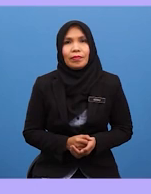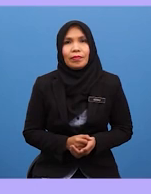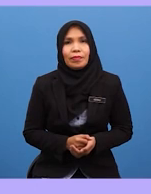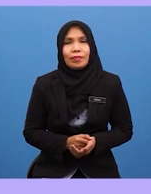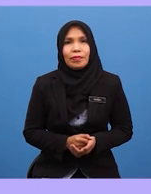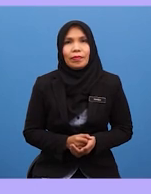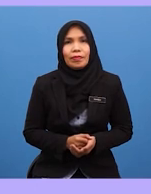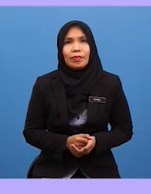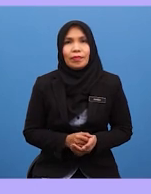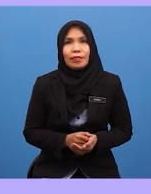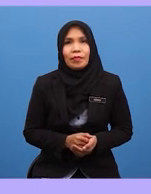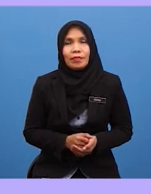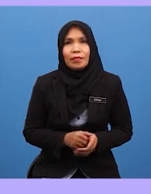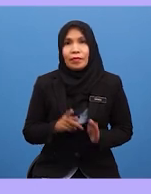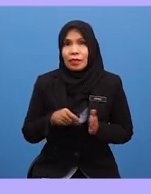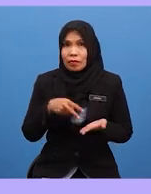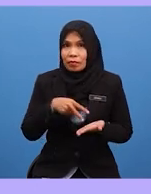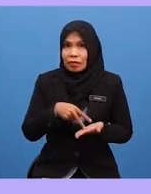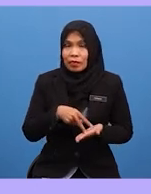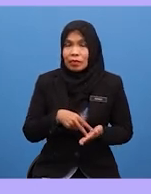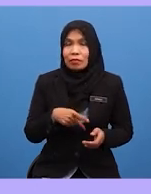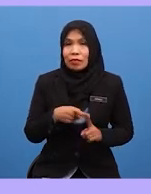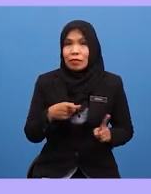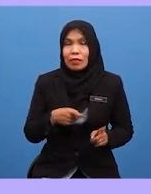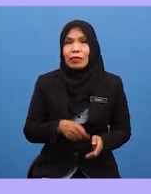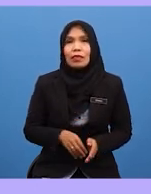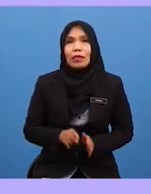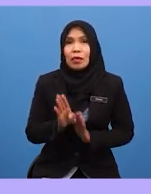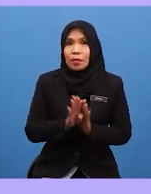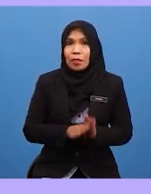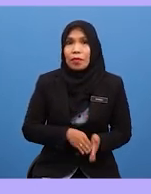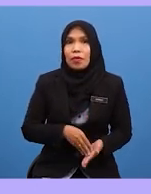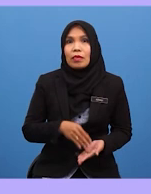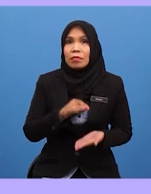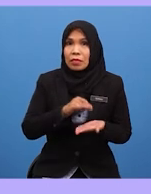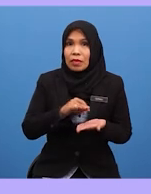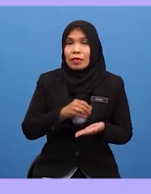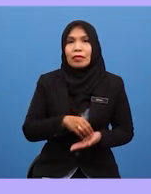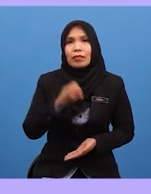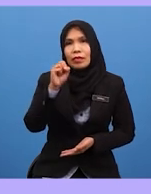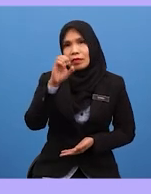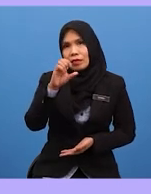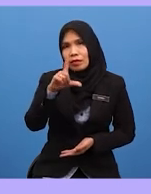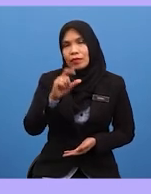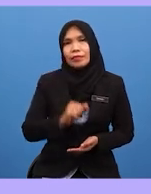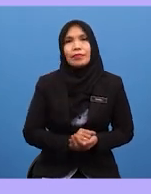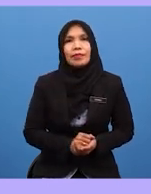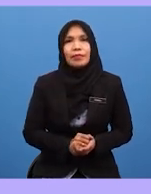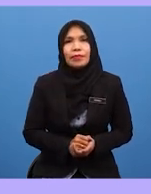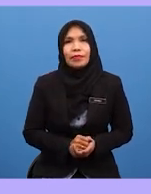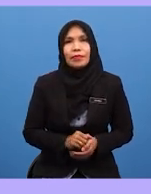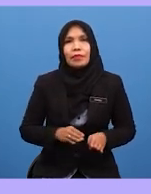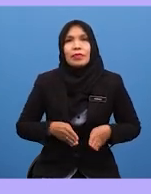daripada berbilang sel seiras dihasilkan. Baiklah,